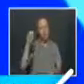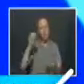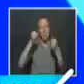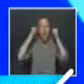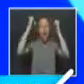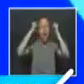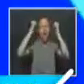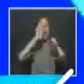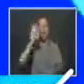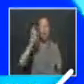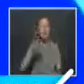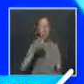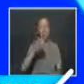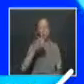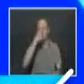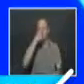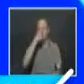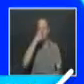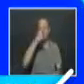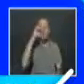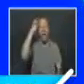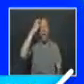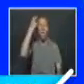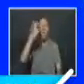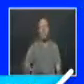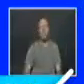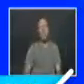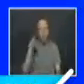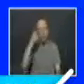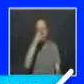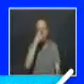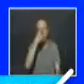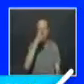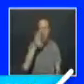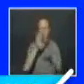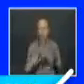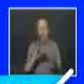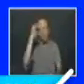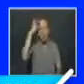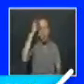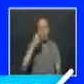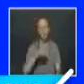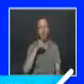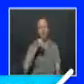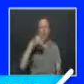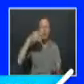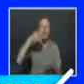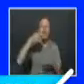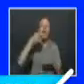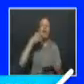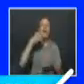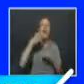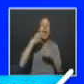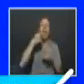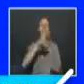ביבי, שונאים ערבים. הם שונאים ערבים! הרי זה מה שהחדיר להם. הלו,